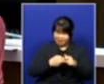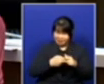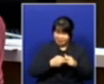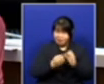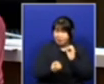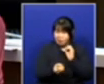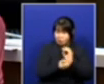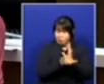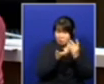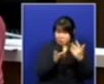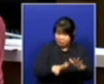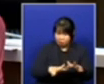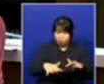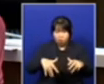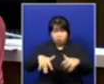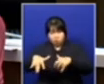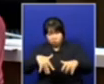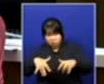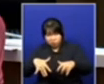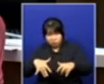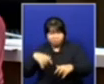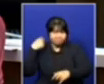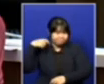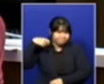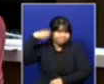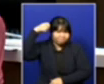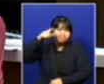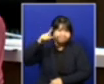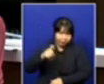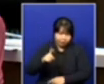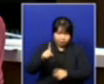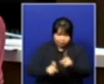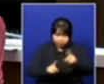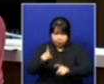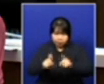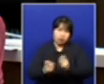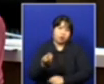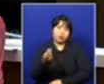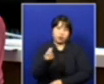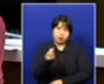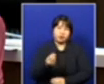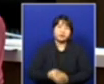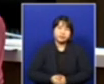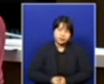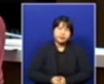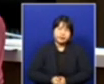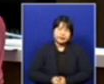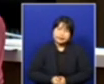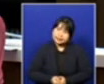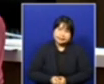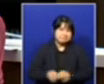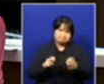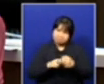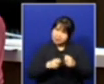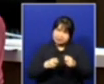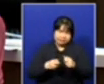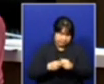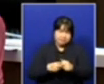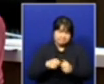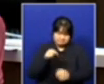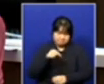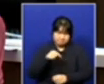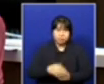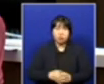หรือว่าพี่น้องประชาชนจะต้องผูกคอตายฆ่าตัวตายกันอีกมากน้อยขนาดไหนไม่ใช่เรื่องเล่นนะครับการ